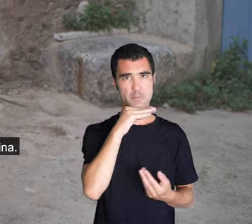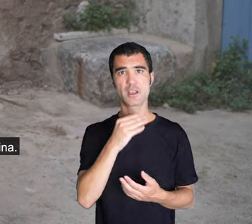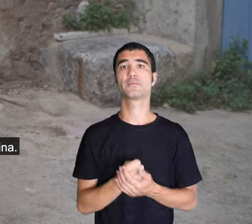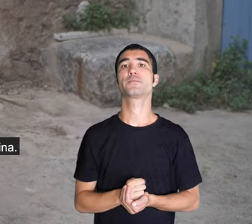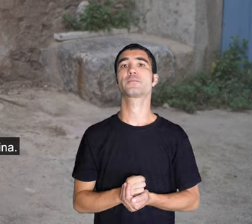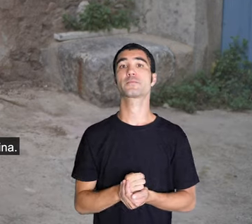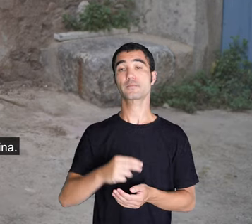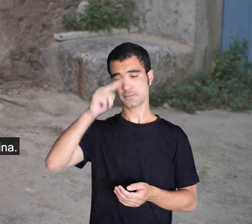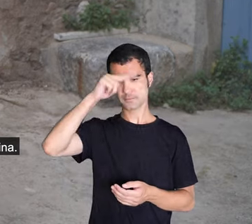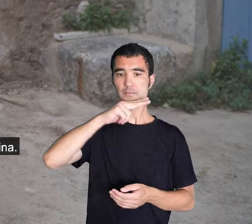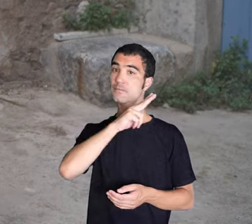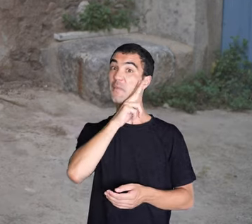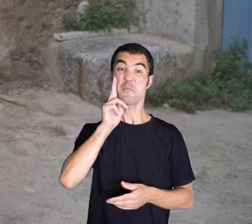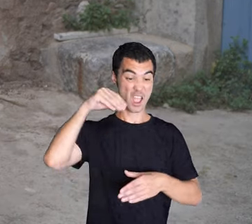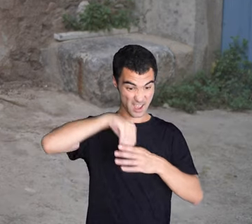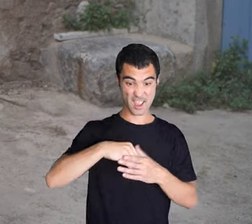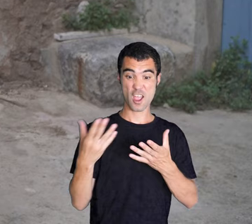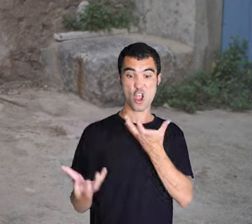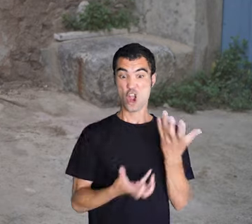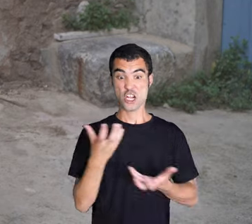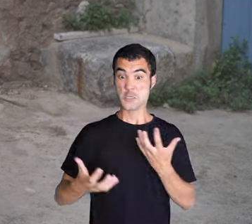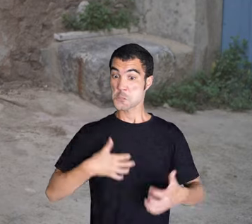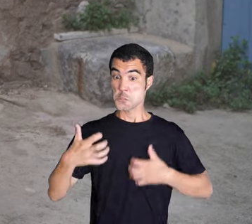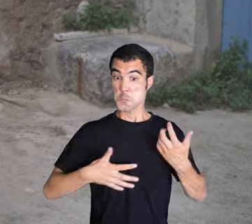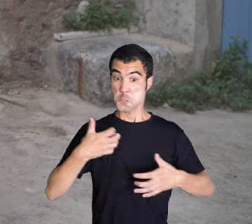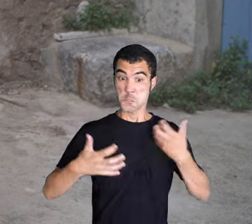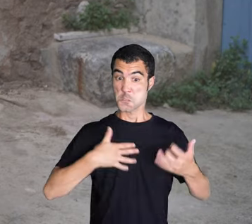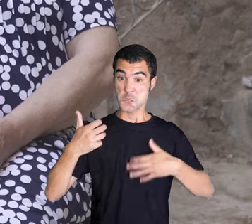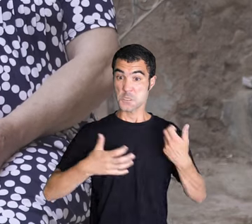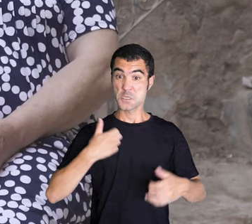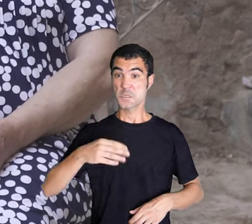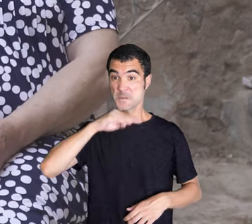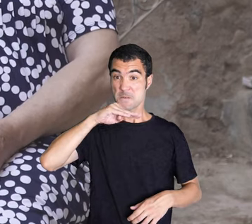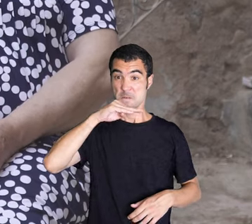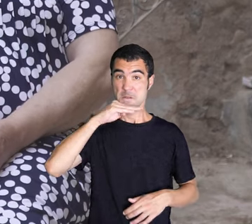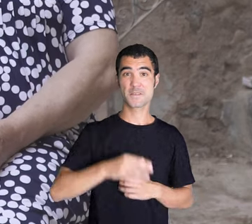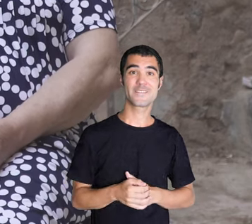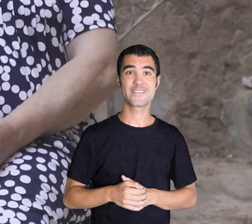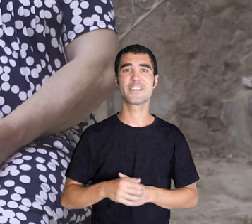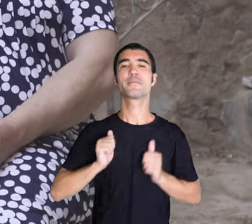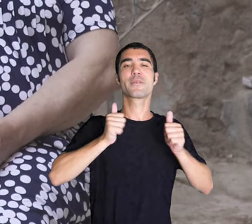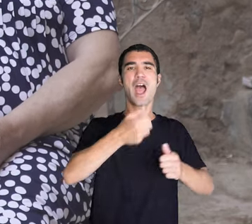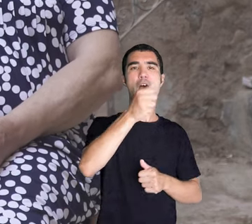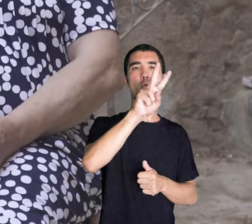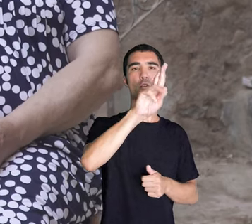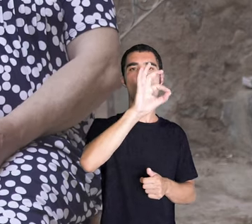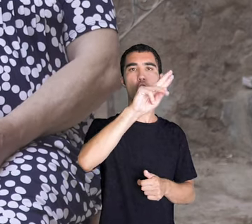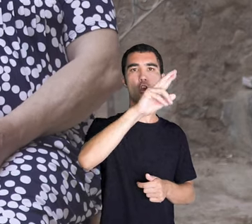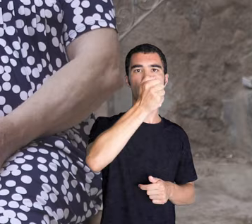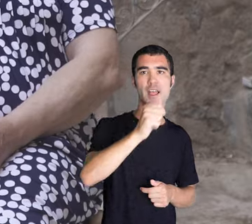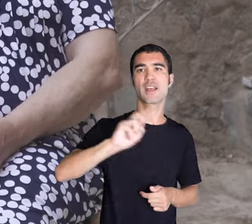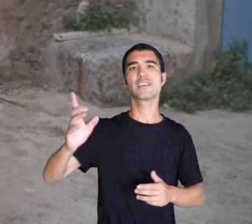que va vina... Estava rabiosa. Que anava més rabiosa que el dimoni. Primer vam tenir l'Aurora, i llavors vam tenir